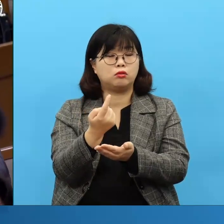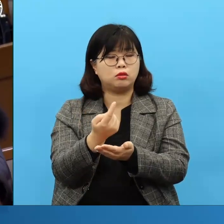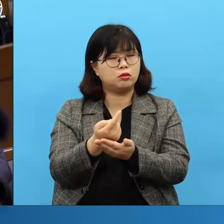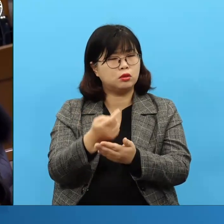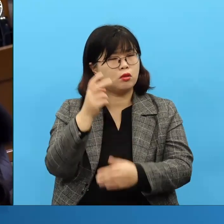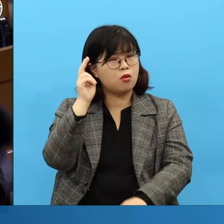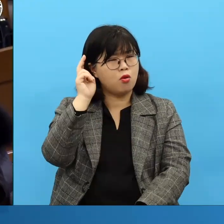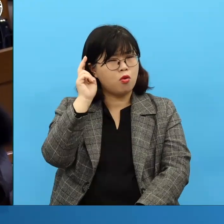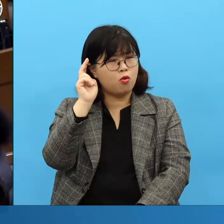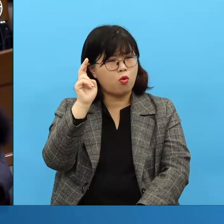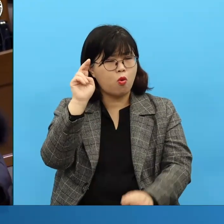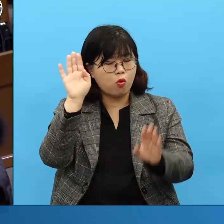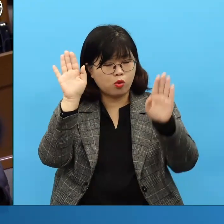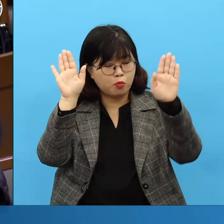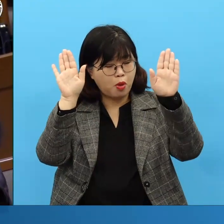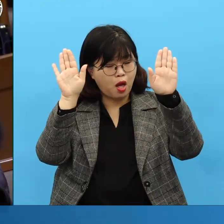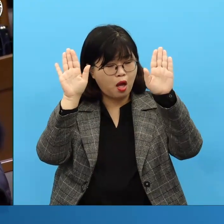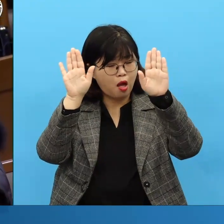강림하실지